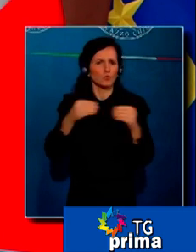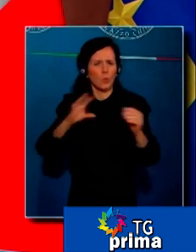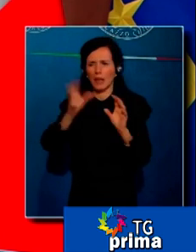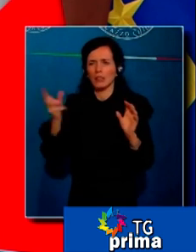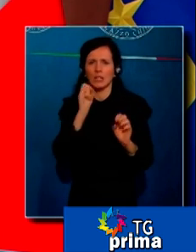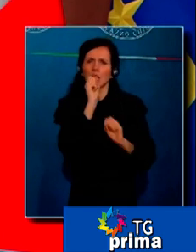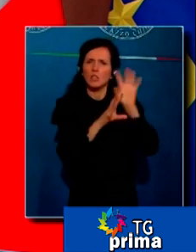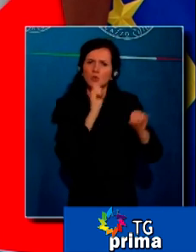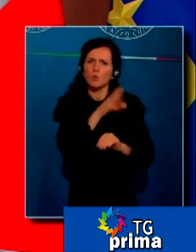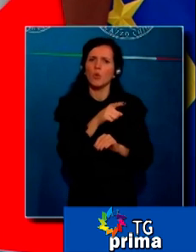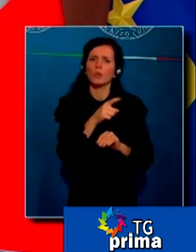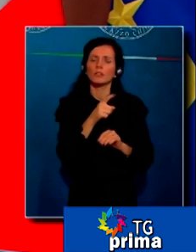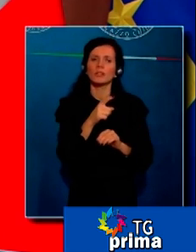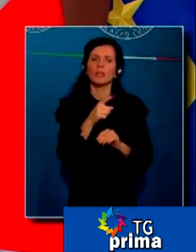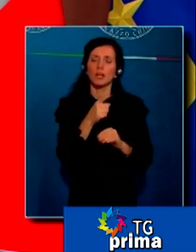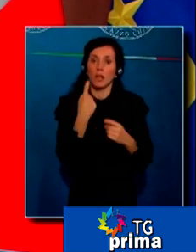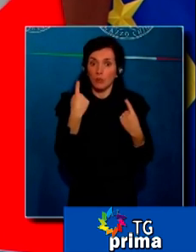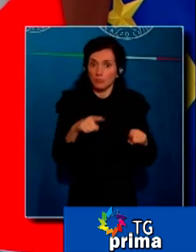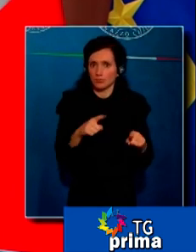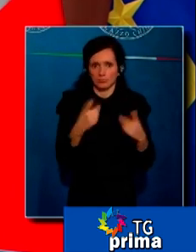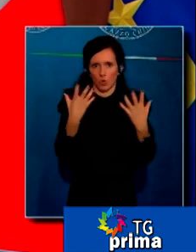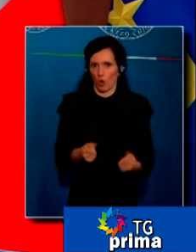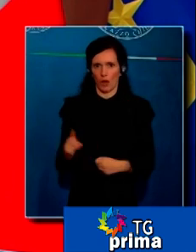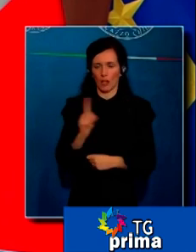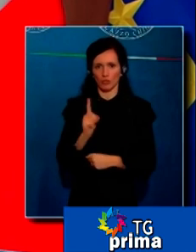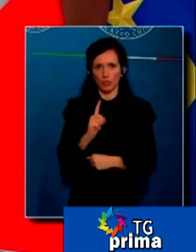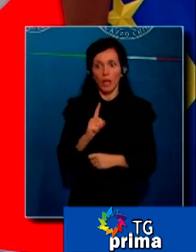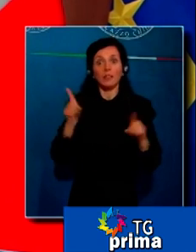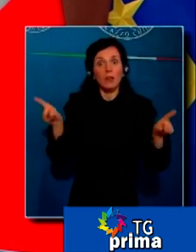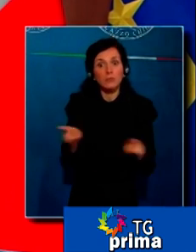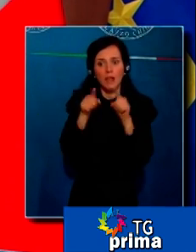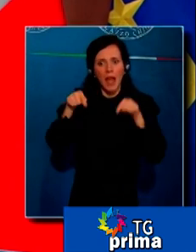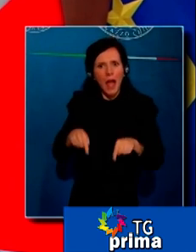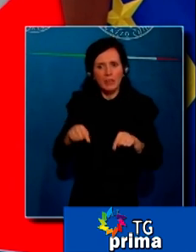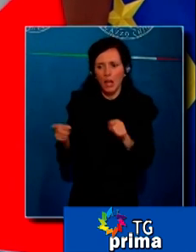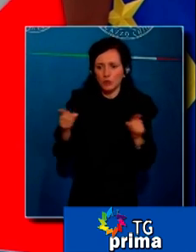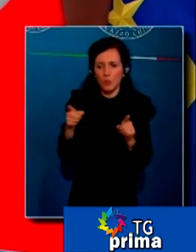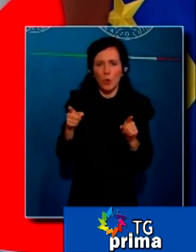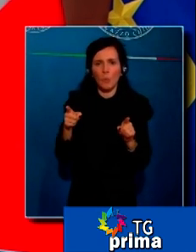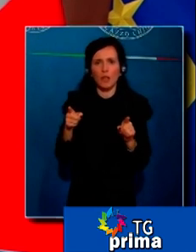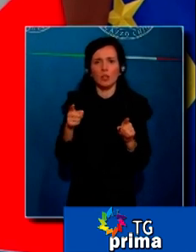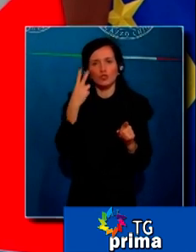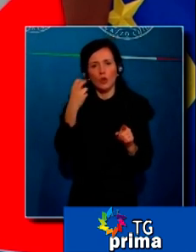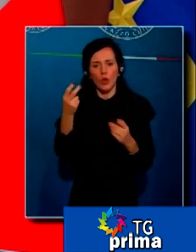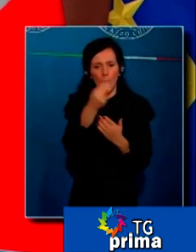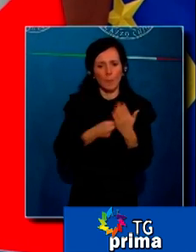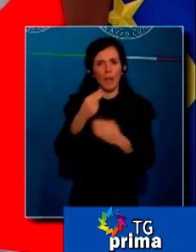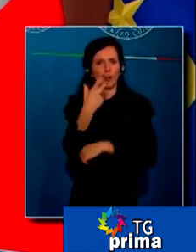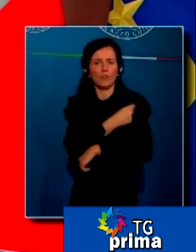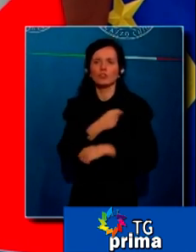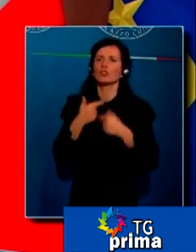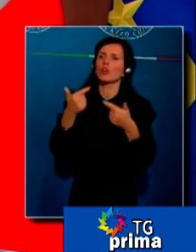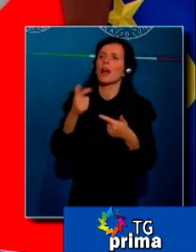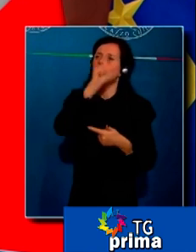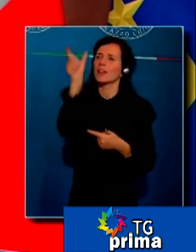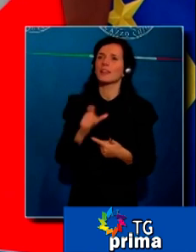più inaccettabile addirittura adesso che stiamo realizzando un piano vaccinale che consentirà di mettere in sicurezza il